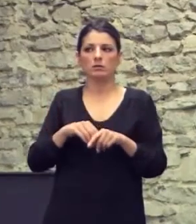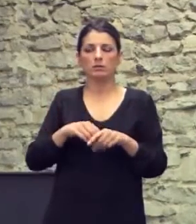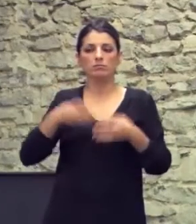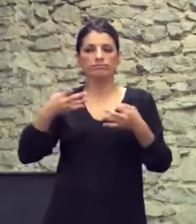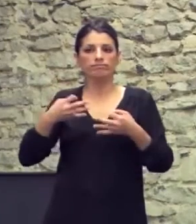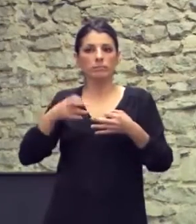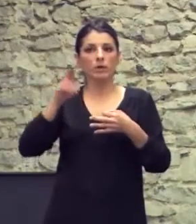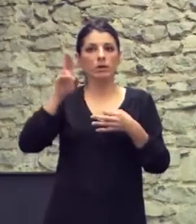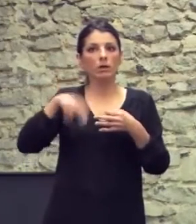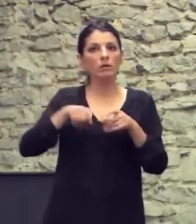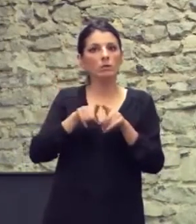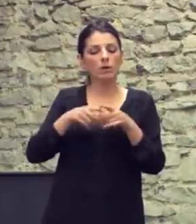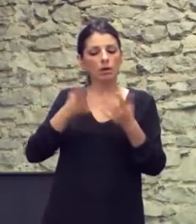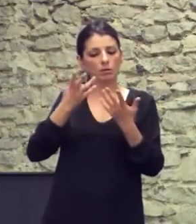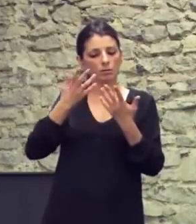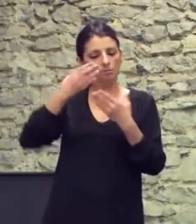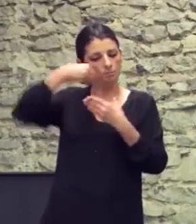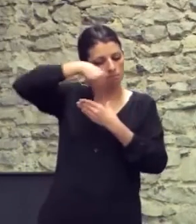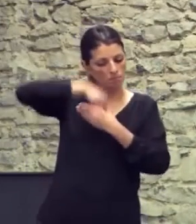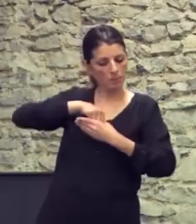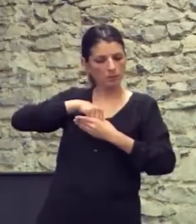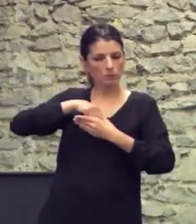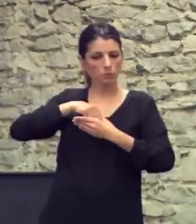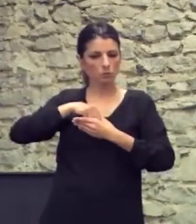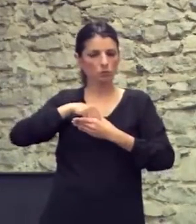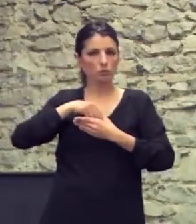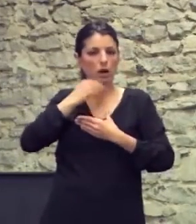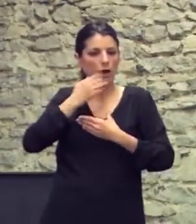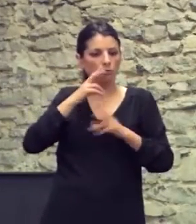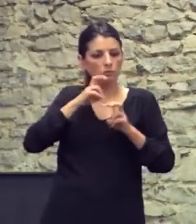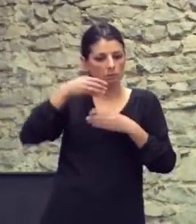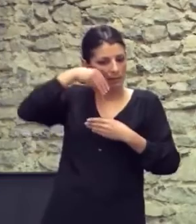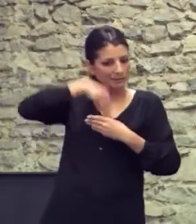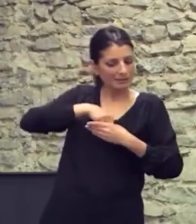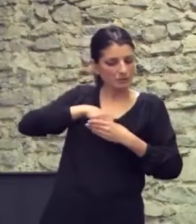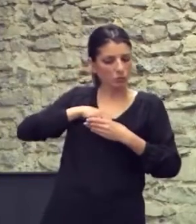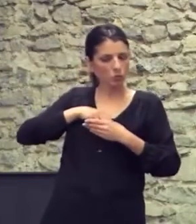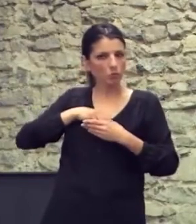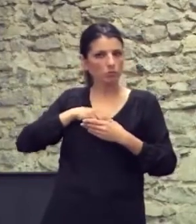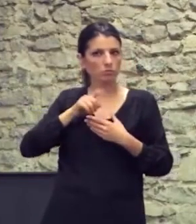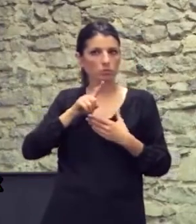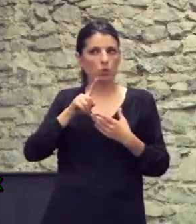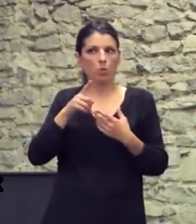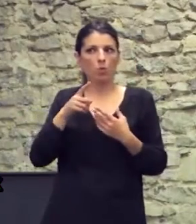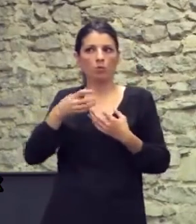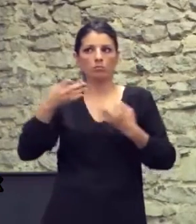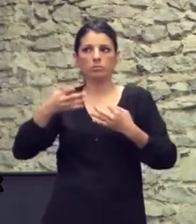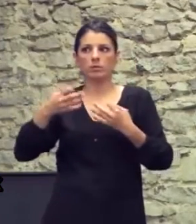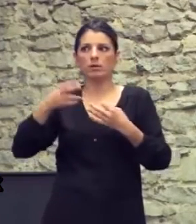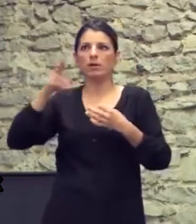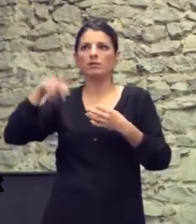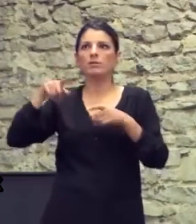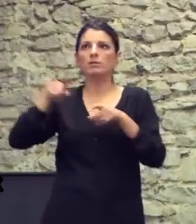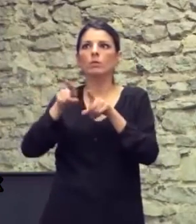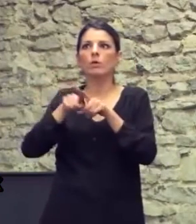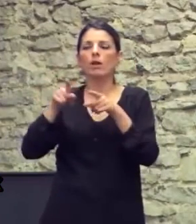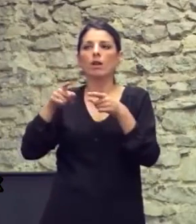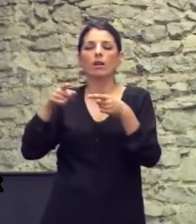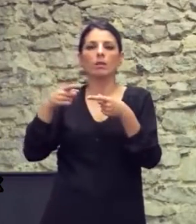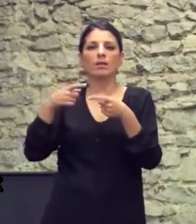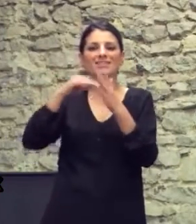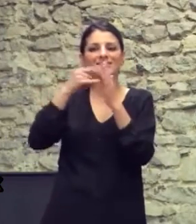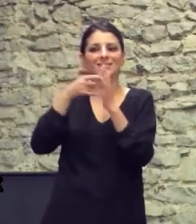zerataz hitz egiten ari gara, nolabait, koertzio hori sortzen duen sistema batetaz, errealitate batzuk posible egiten